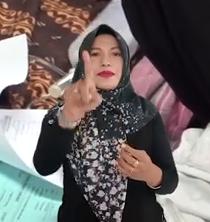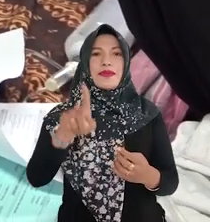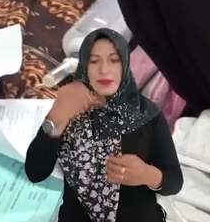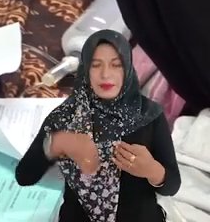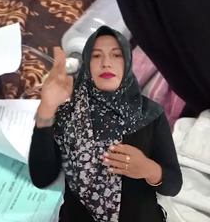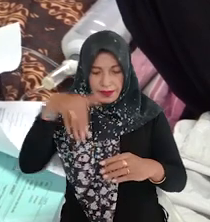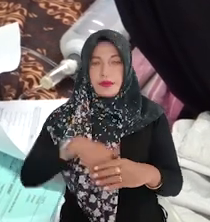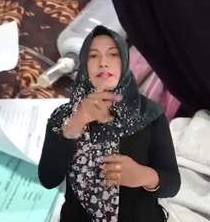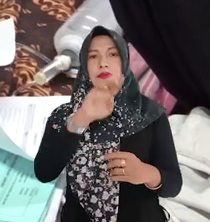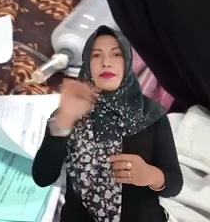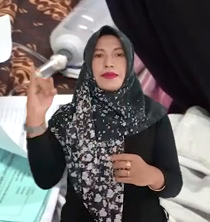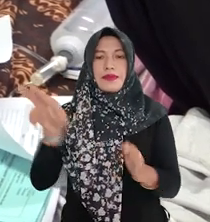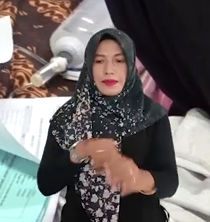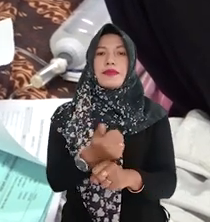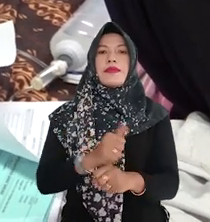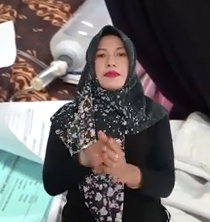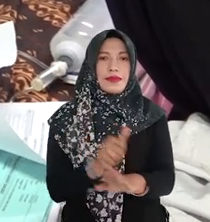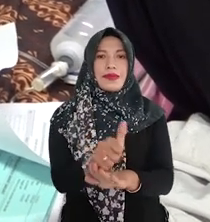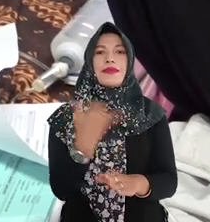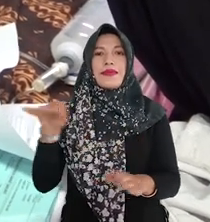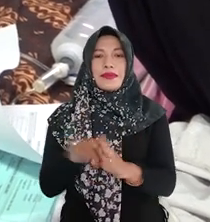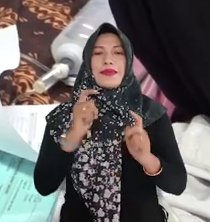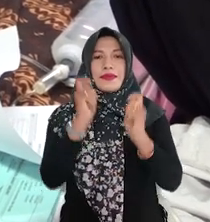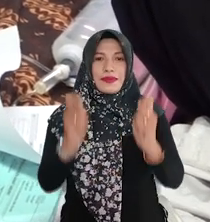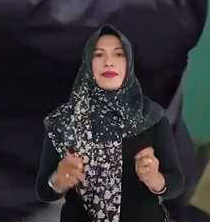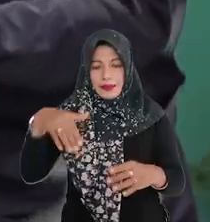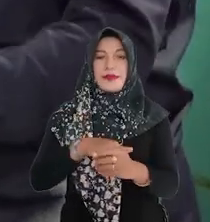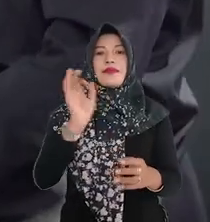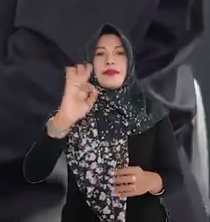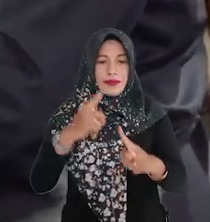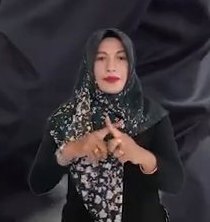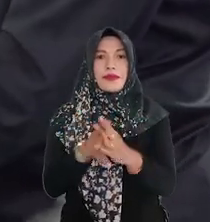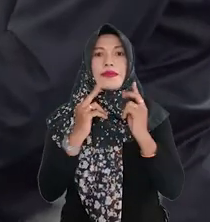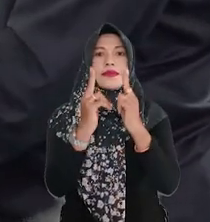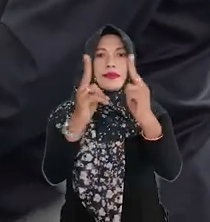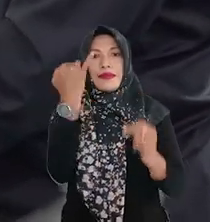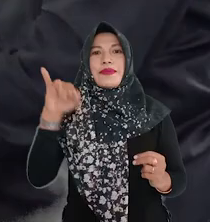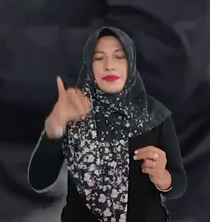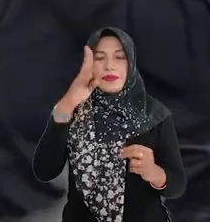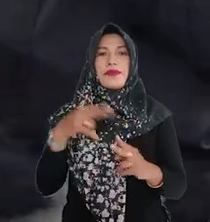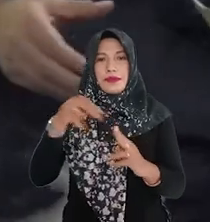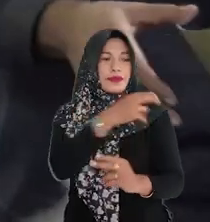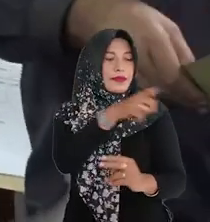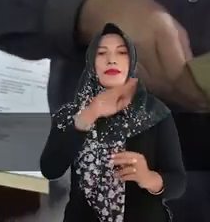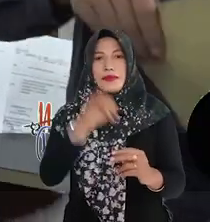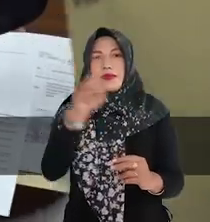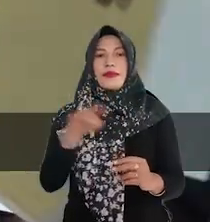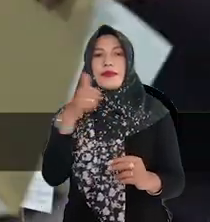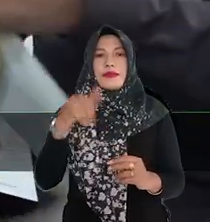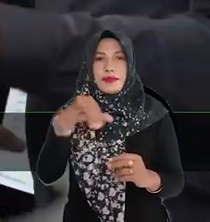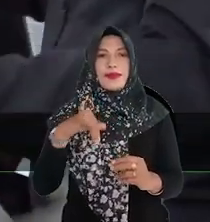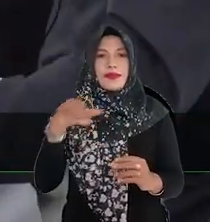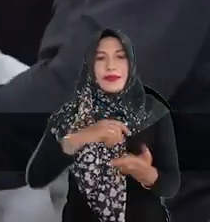karena itu inti dari revitalisasi kinerja pelayanan yang ditegaskan dalam sembilan kali pertemuan Insan medis RSUD